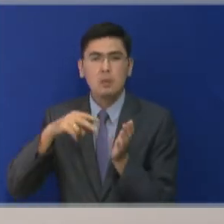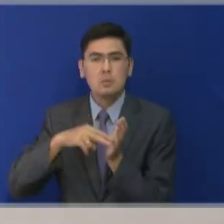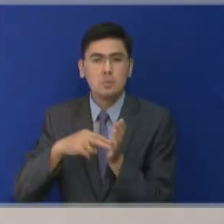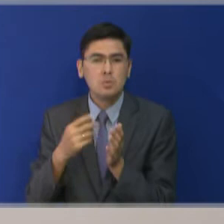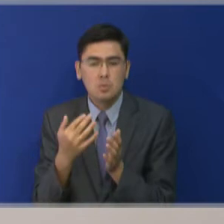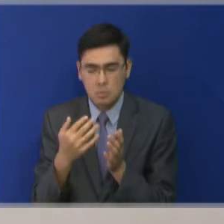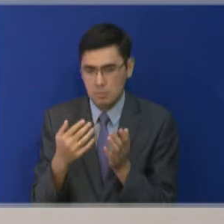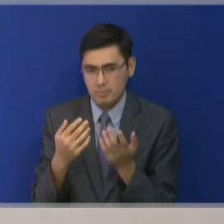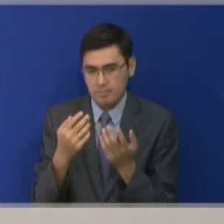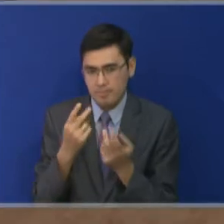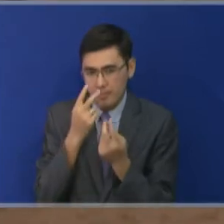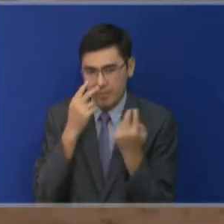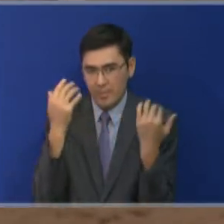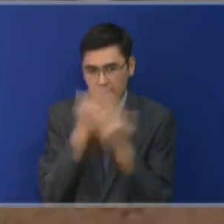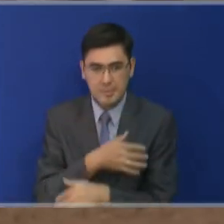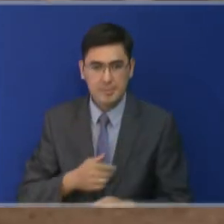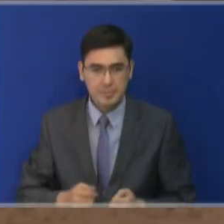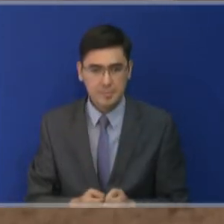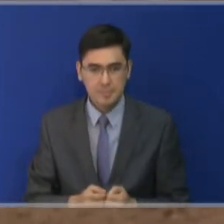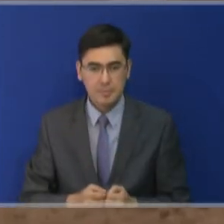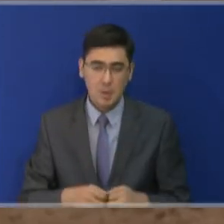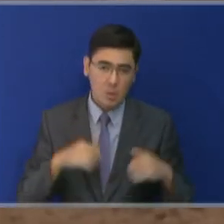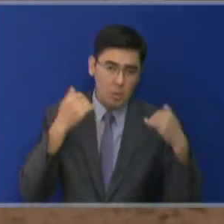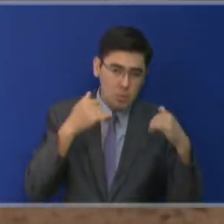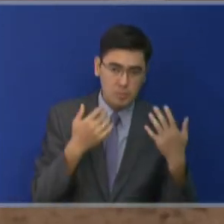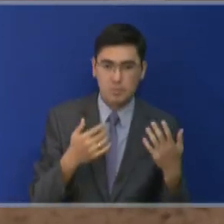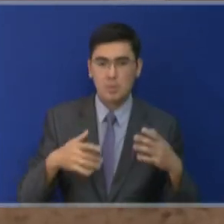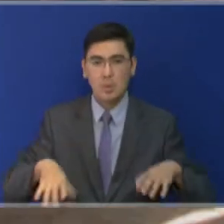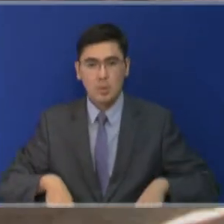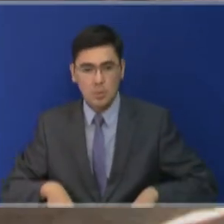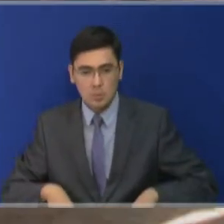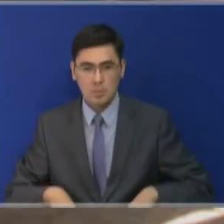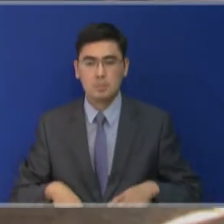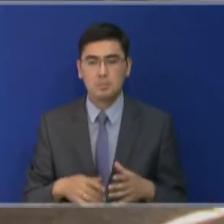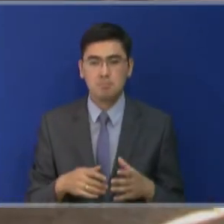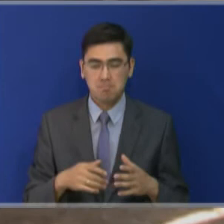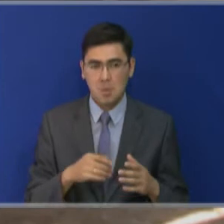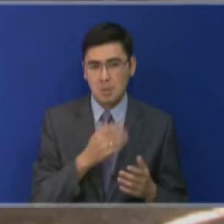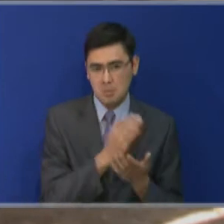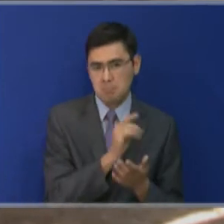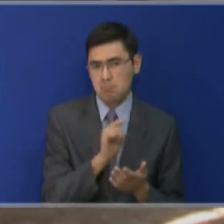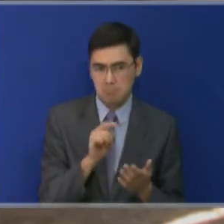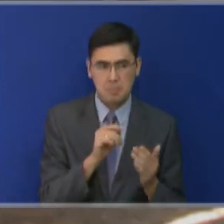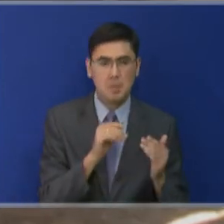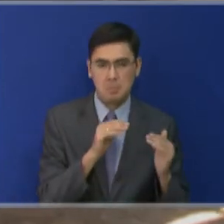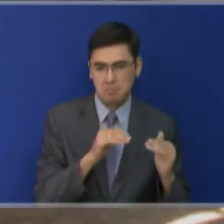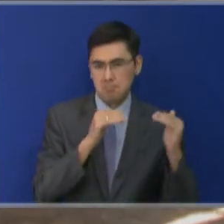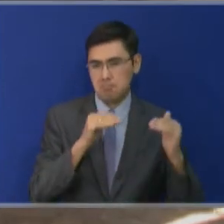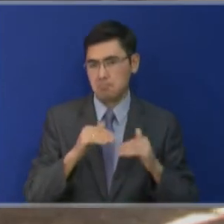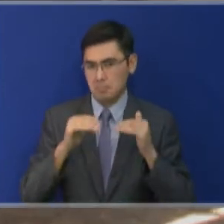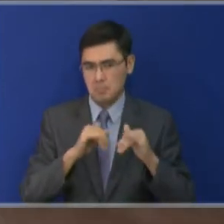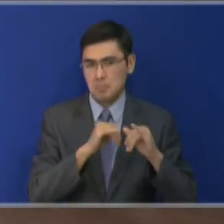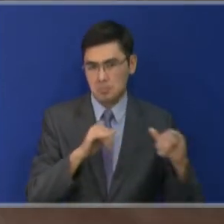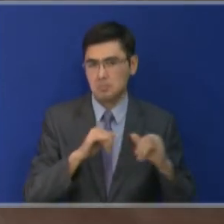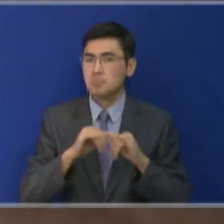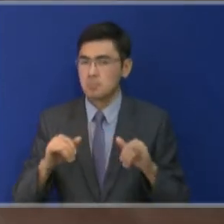көрінбейді. Ірі қара 5.4%-ға, жылқы 8.9%-ға өсті деп атап өтті Владимир Гайламазян.